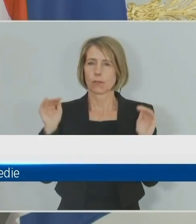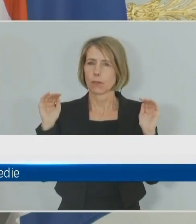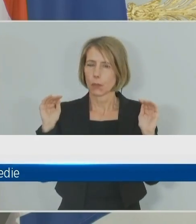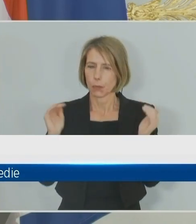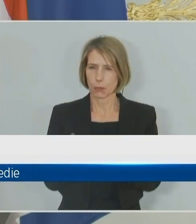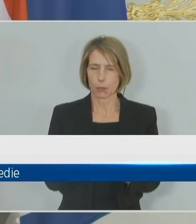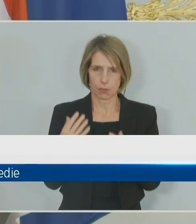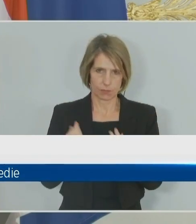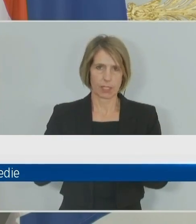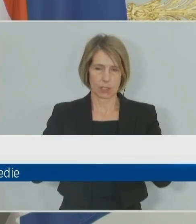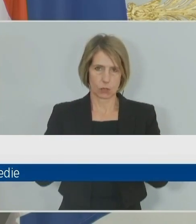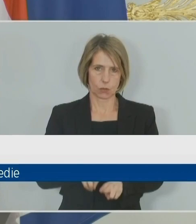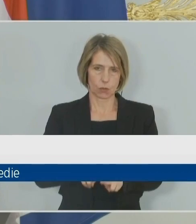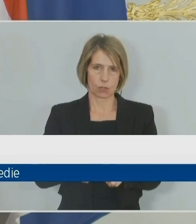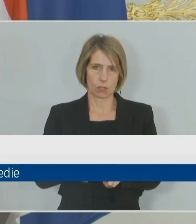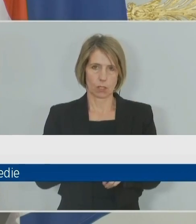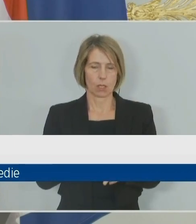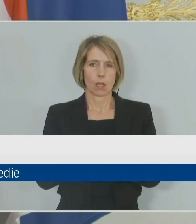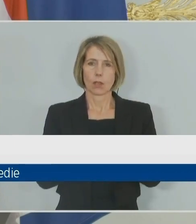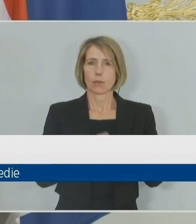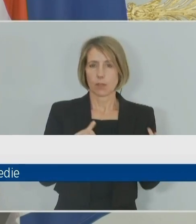Gjatë vitit 2022,